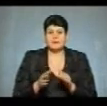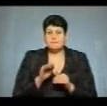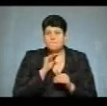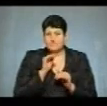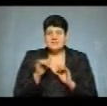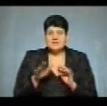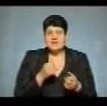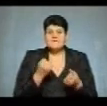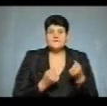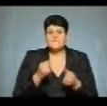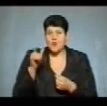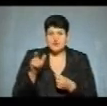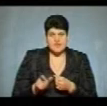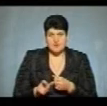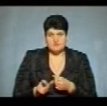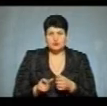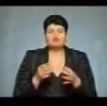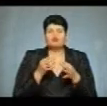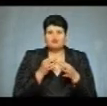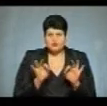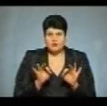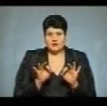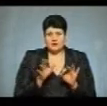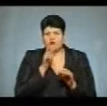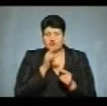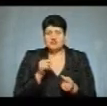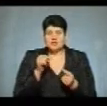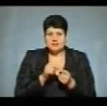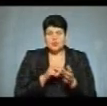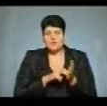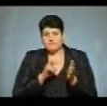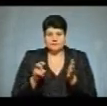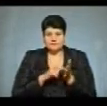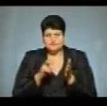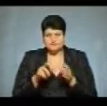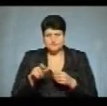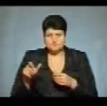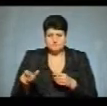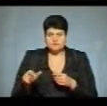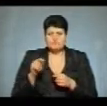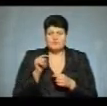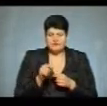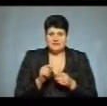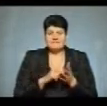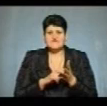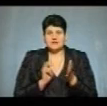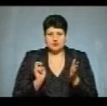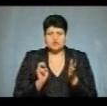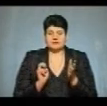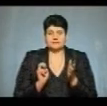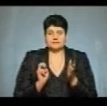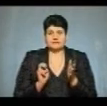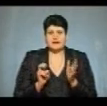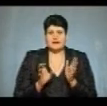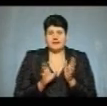Професійні дії водія дозволили своєчасно покинути салон тролейбуса. Він відключив тролейбус